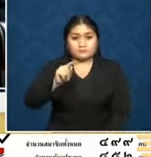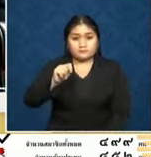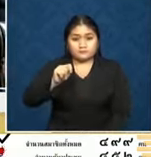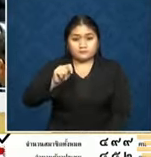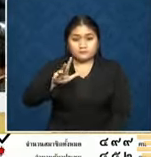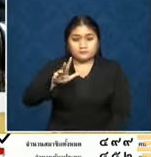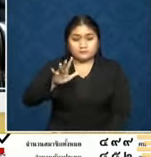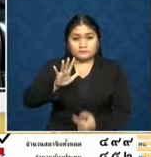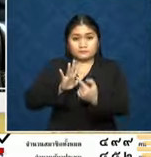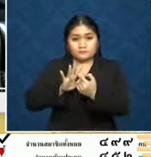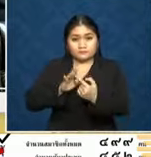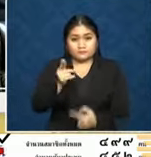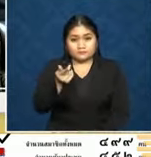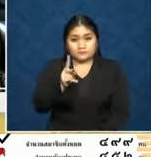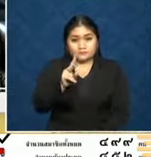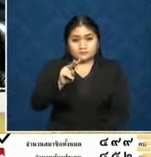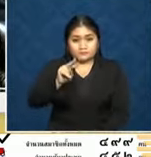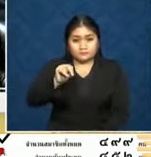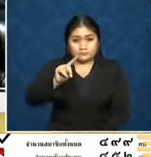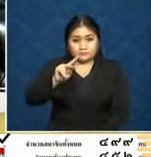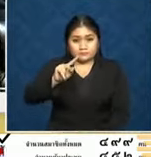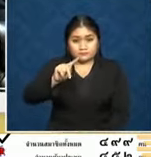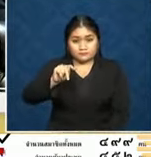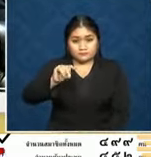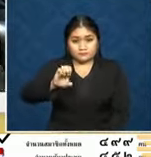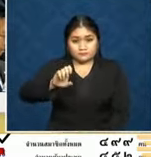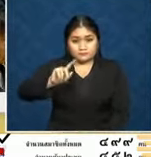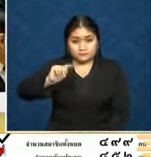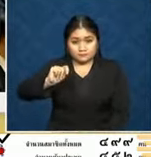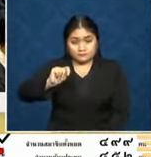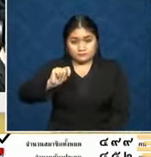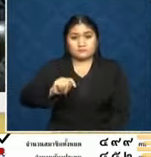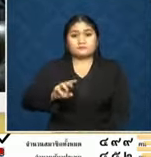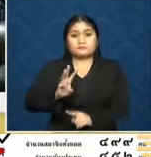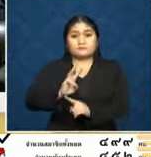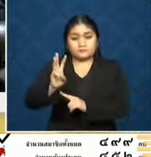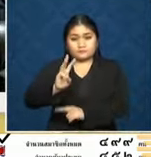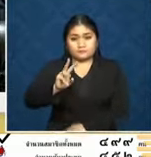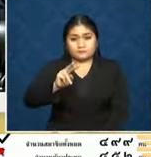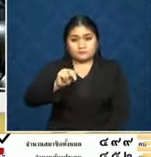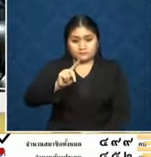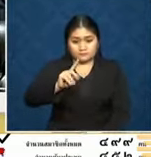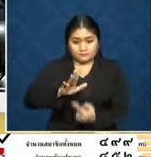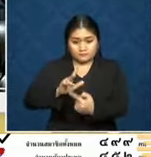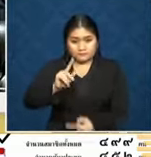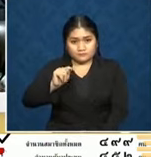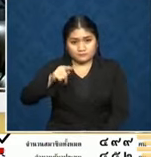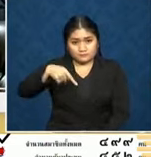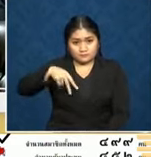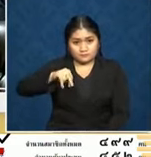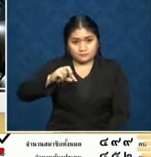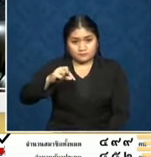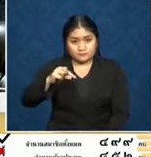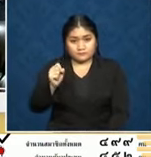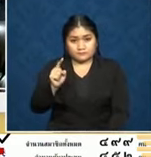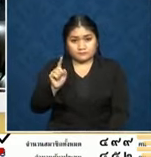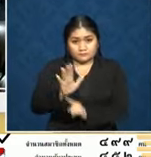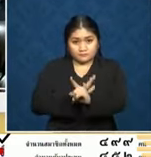ตพรทองประเสริฐ 6. รองศาสตราจารย์ณัฐพงษ์ชินทเนศขอบคุณ